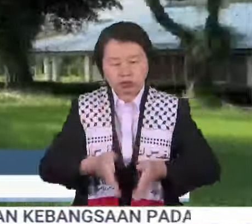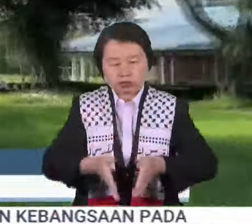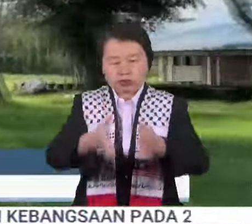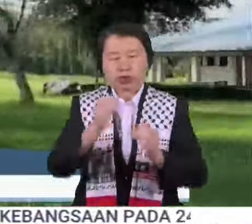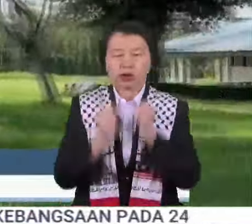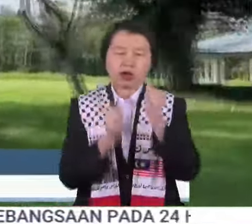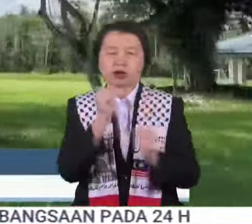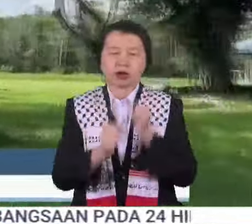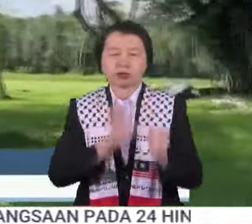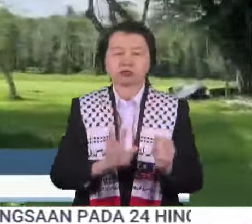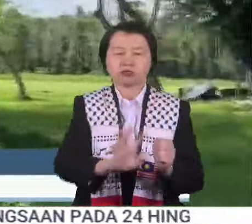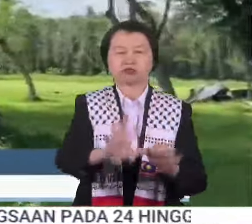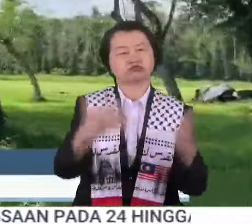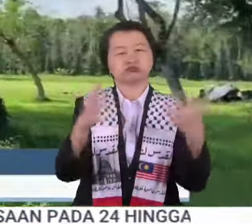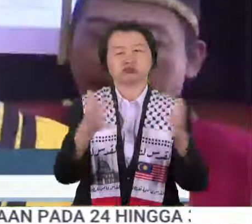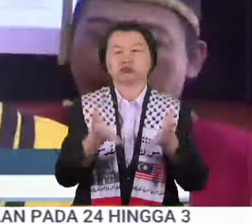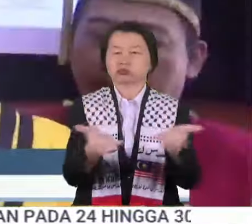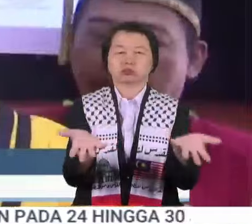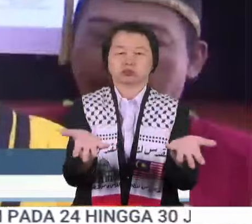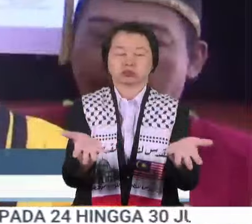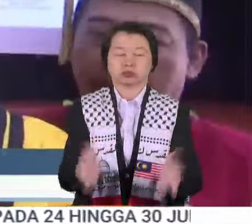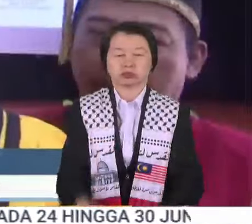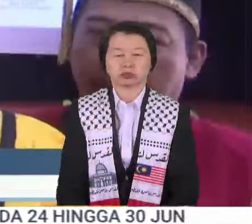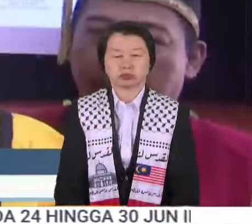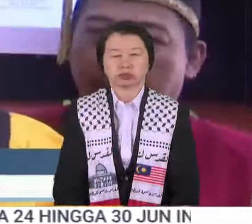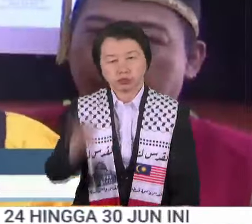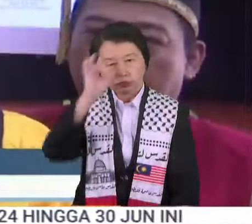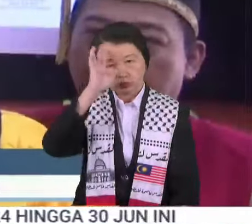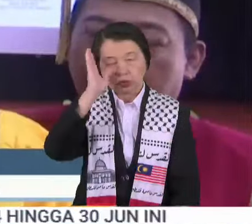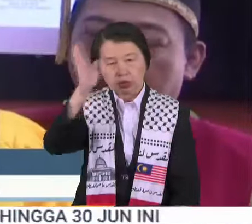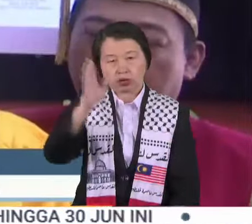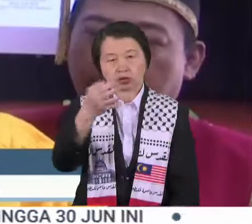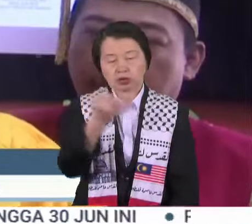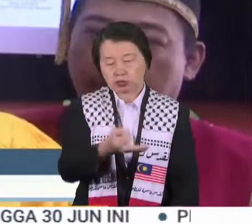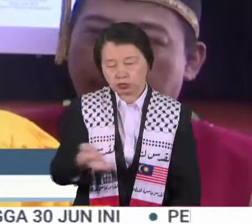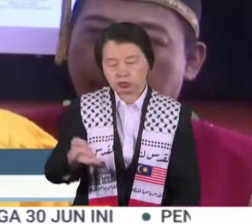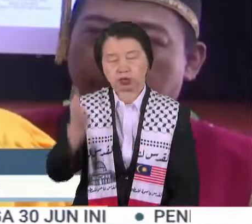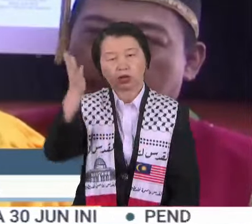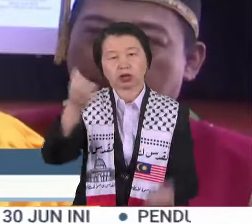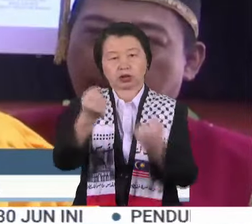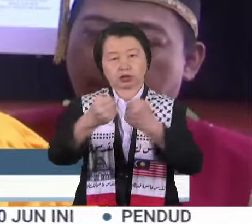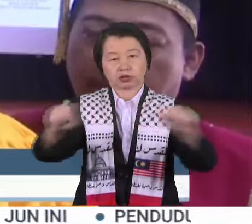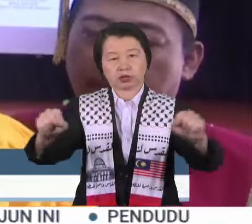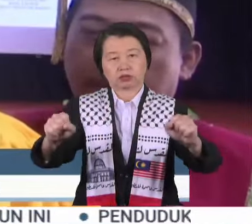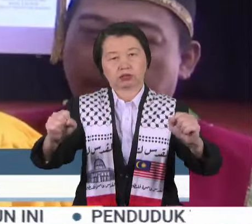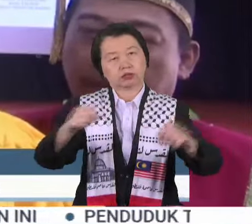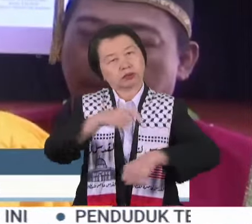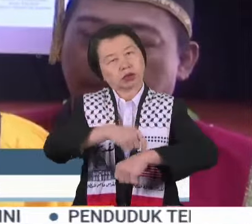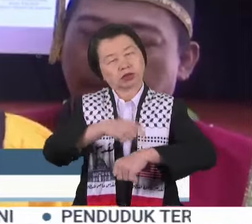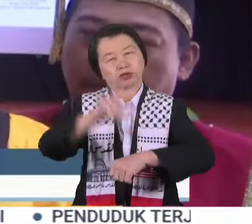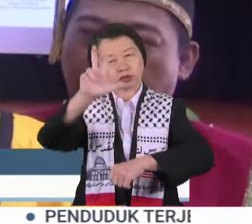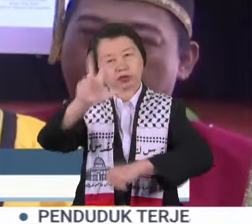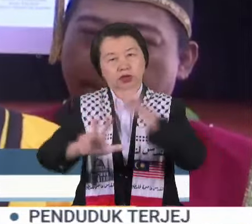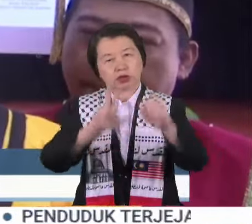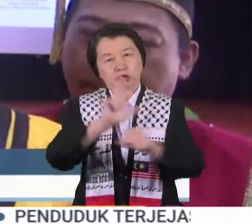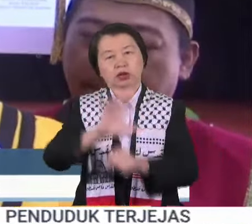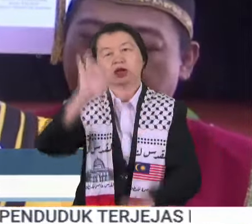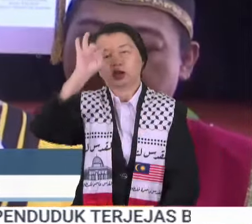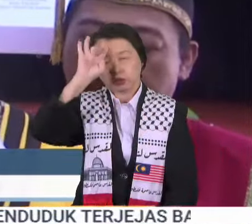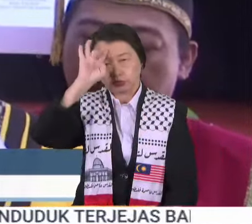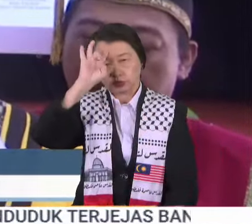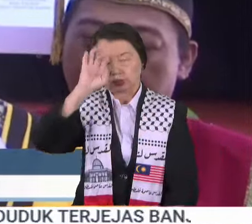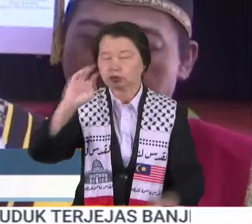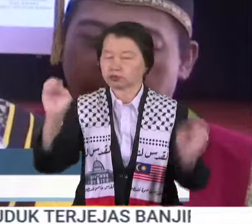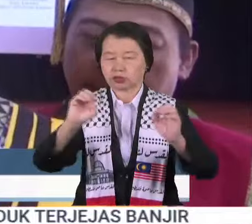Jadi insya-allah pasarana ini akan kita siapkan dalam masa 3 tahun insya-allah kalau tidak ada halangan